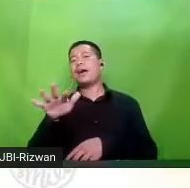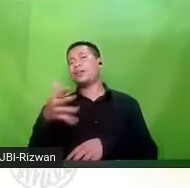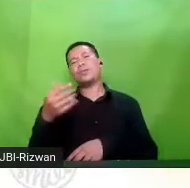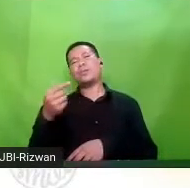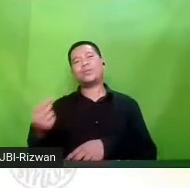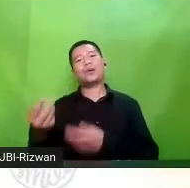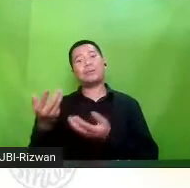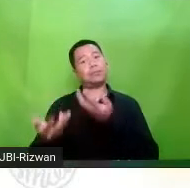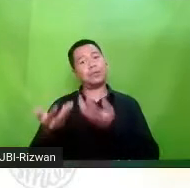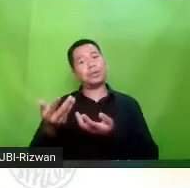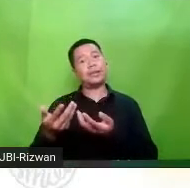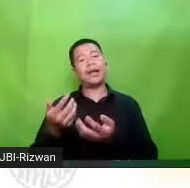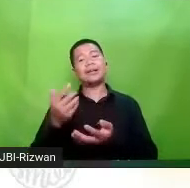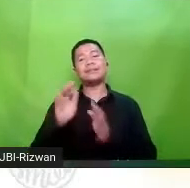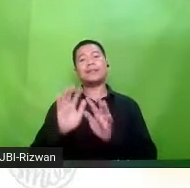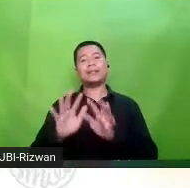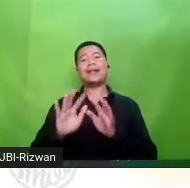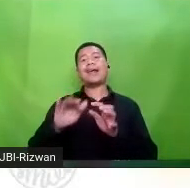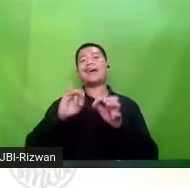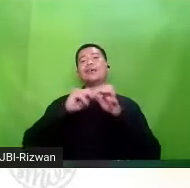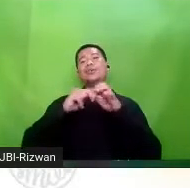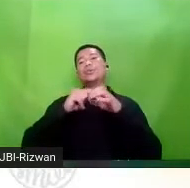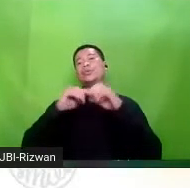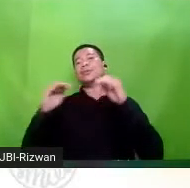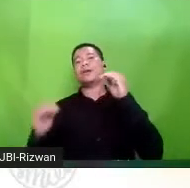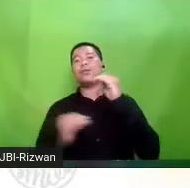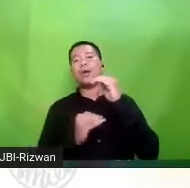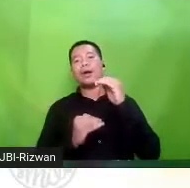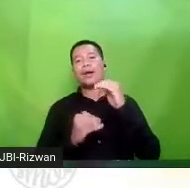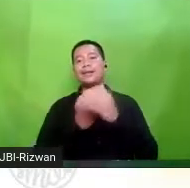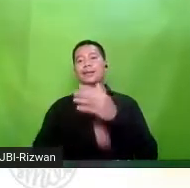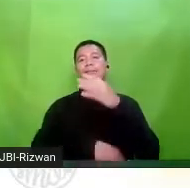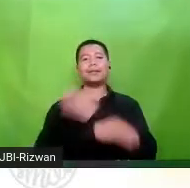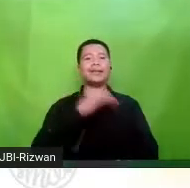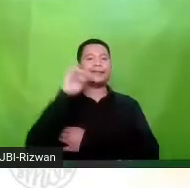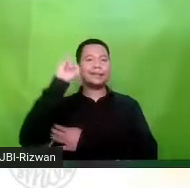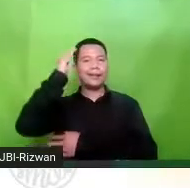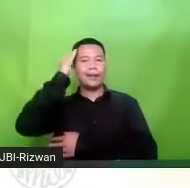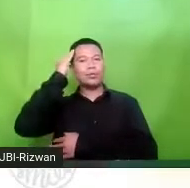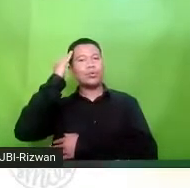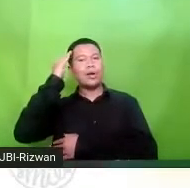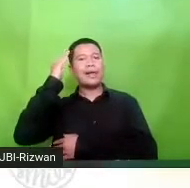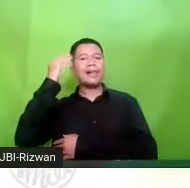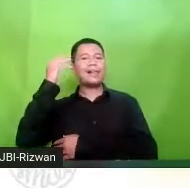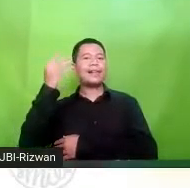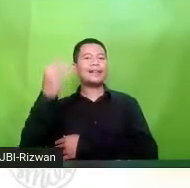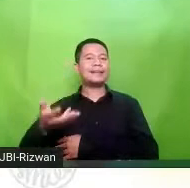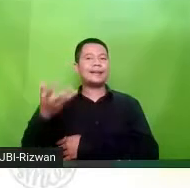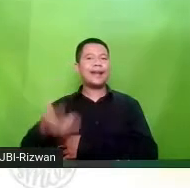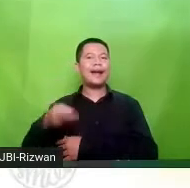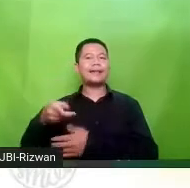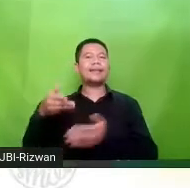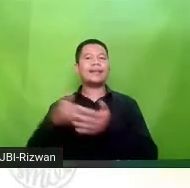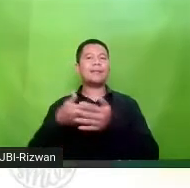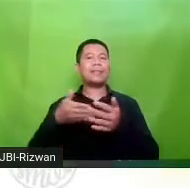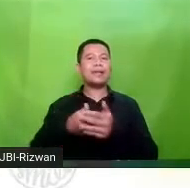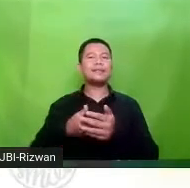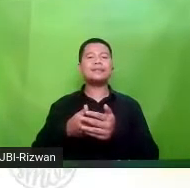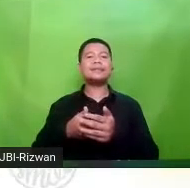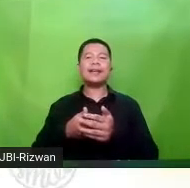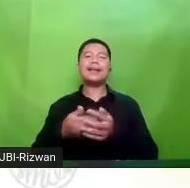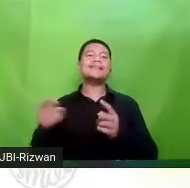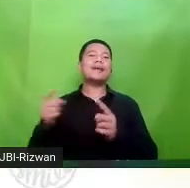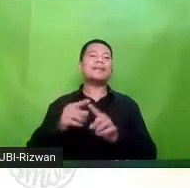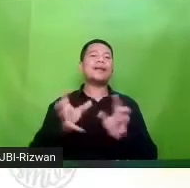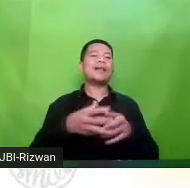angka IQ di bawahnya lagi, disabilitas intelektual sedang, terbatas ya, hanya sampai di kelas 1